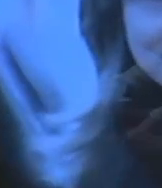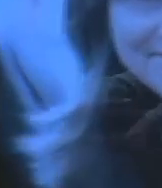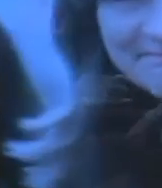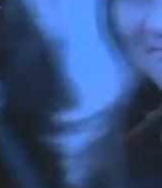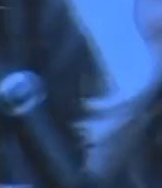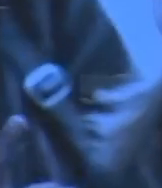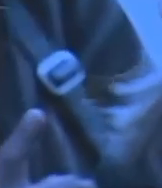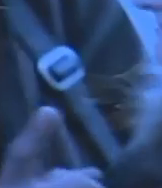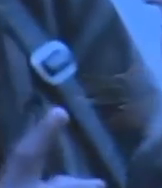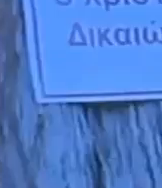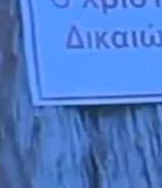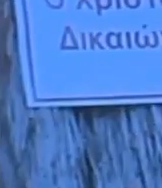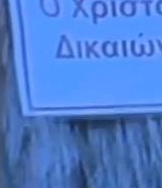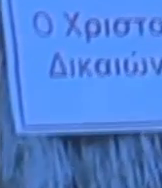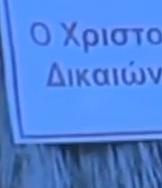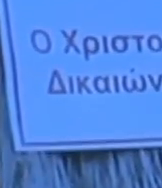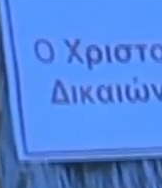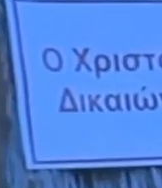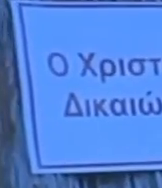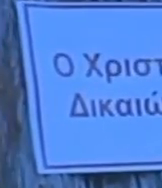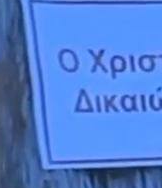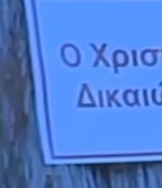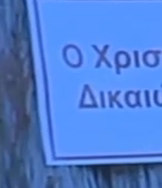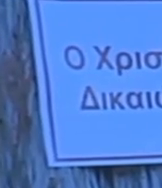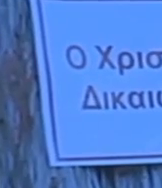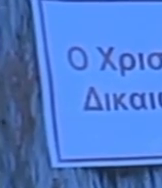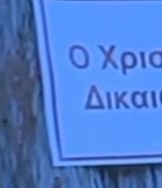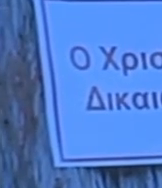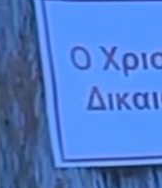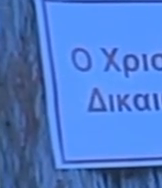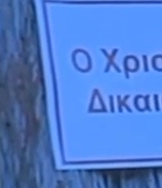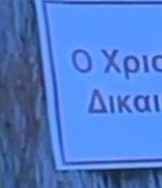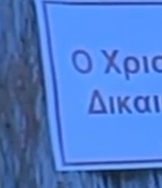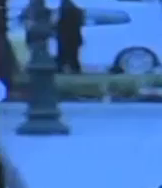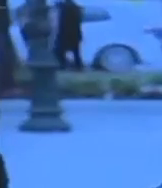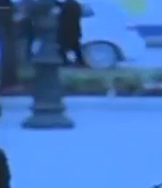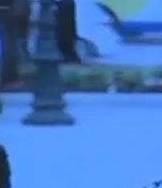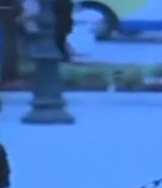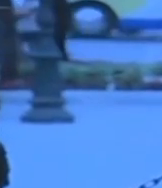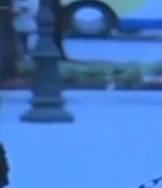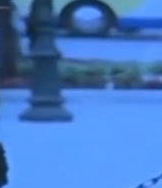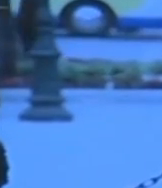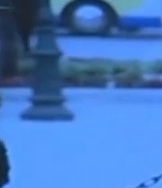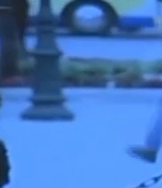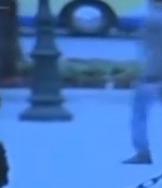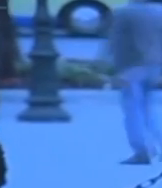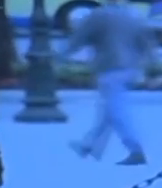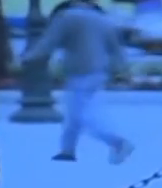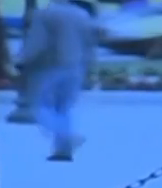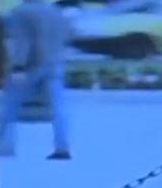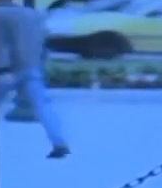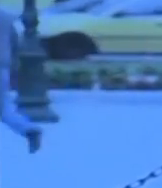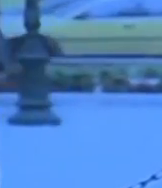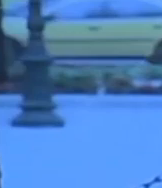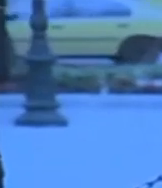σα σήμερα πριν από τία ακριβώς χρόνια έδυσε τέρμα στη ζωή του μπροστά από τη βουλή